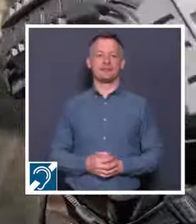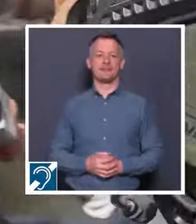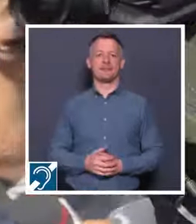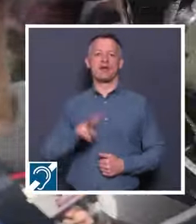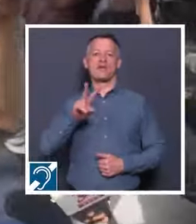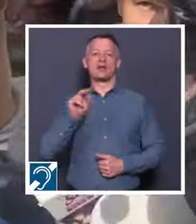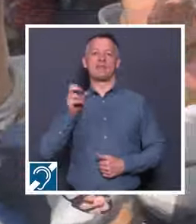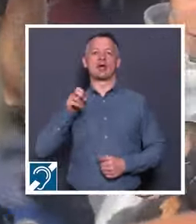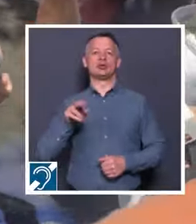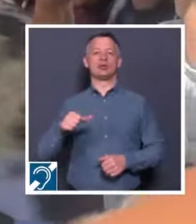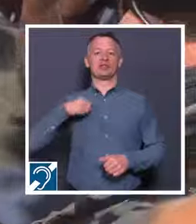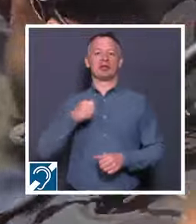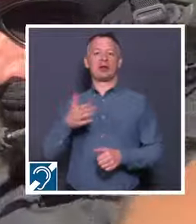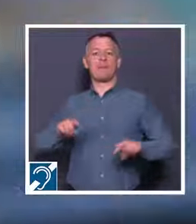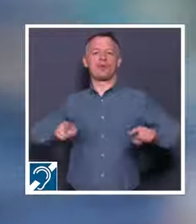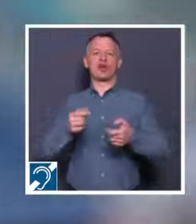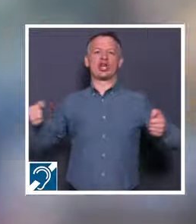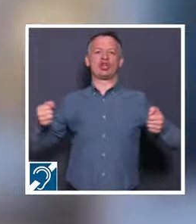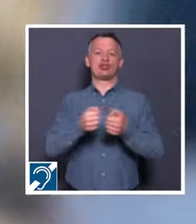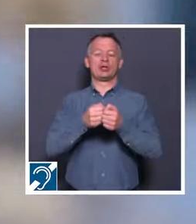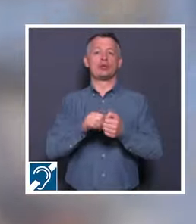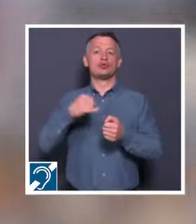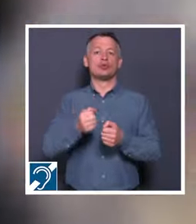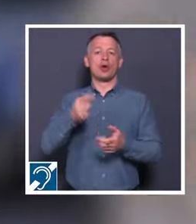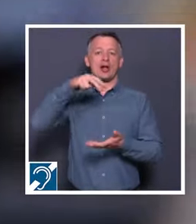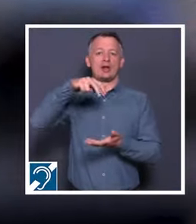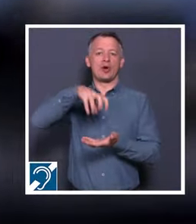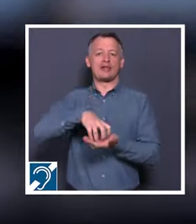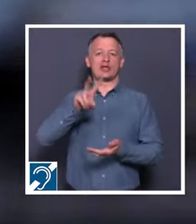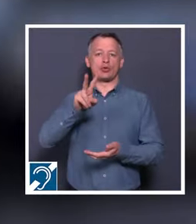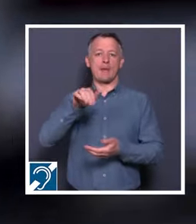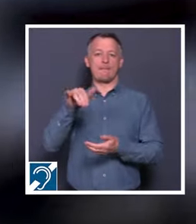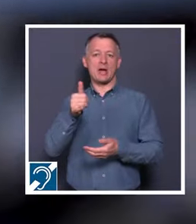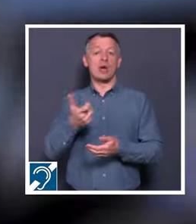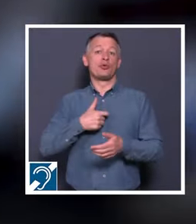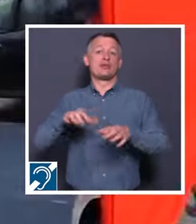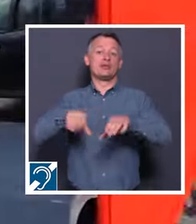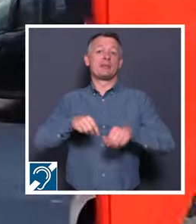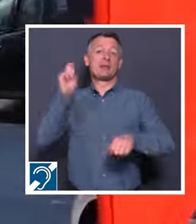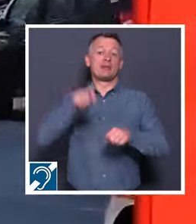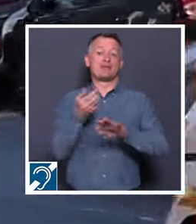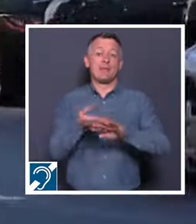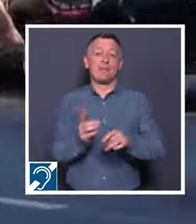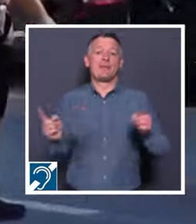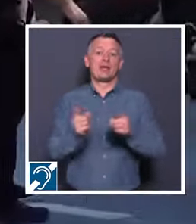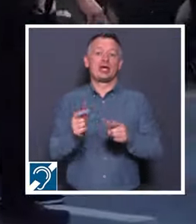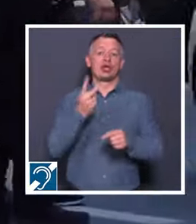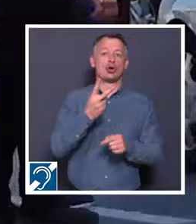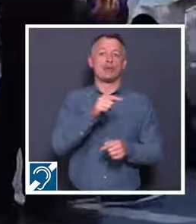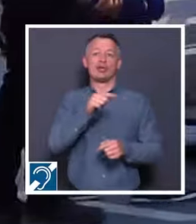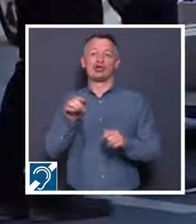Vlad Pascu, tânărul care a provocat accidentul mortal din stațiunea 2 Mai, ar putea primi o pedeapsă mai mică, între 2 și 7